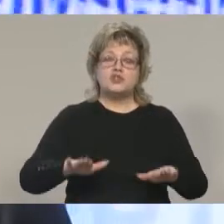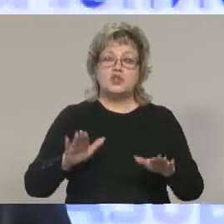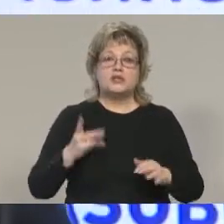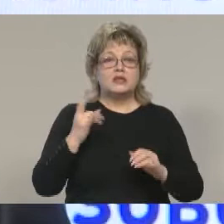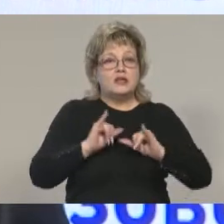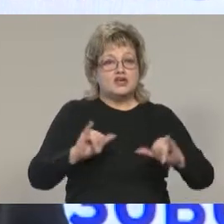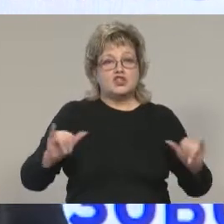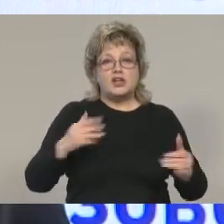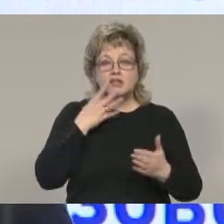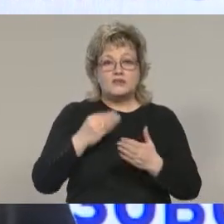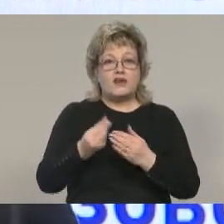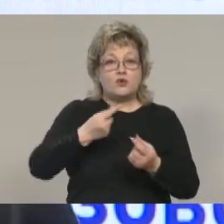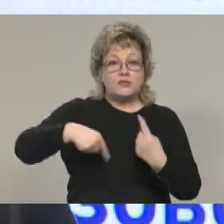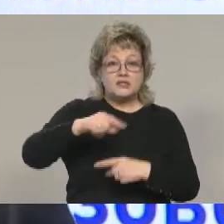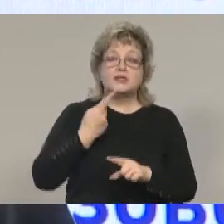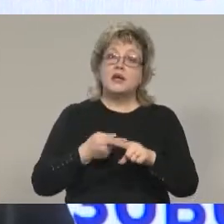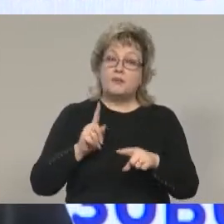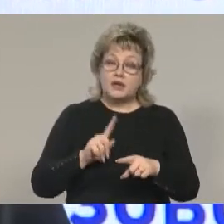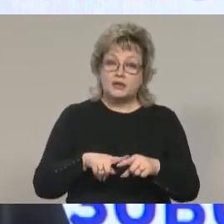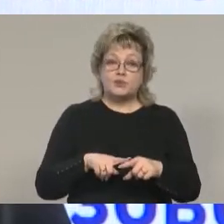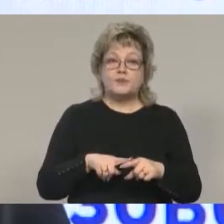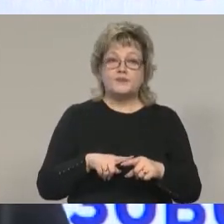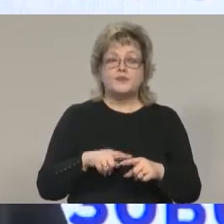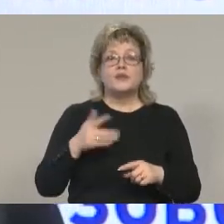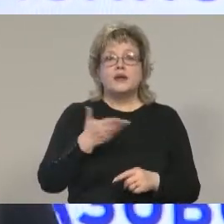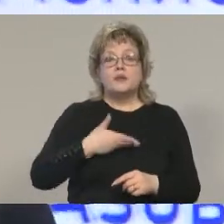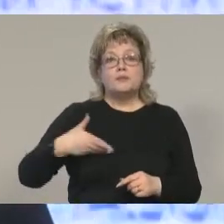для расширения своего бизнеса. Поэтому